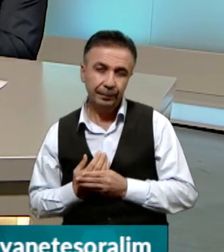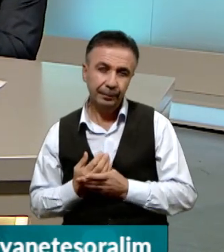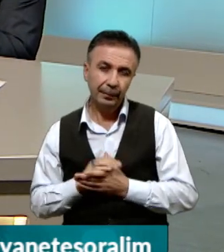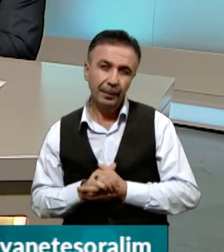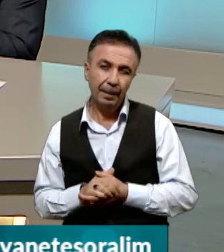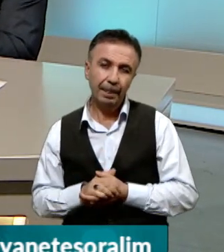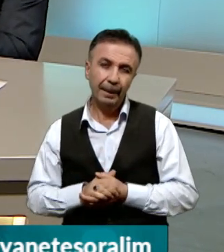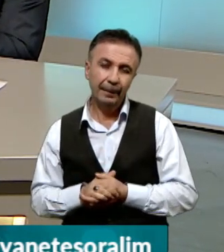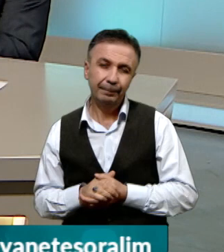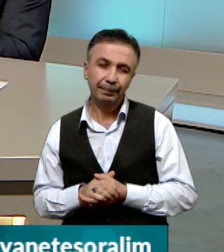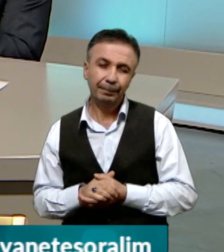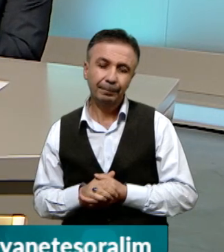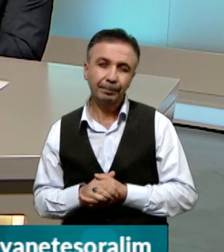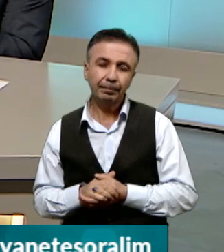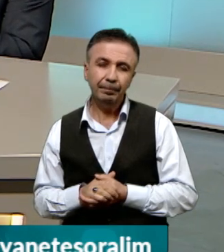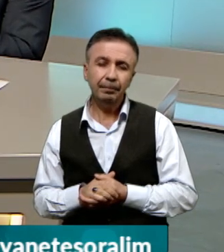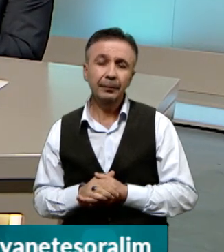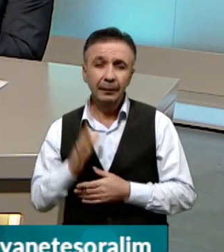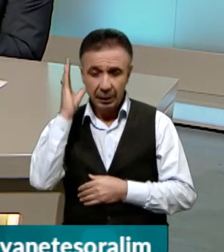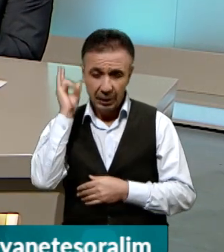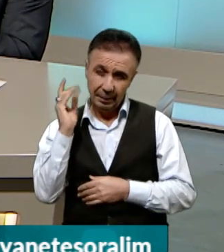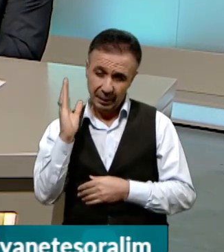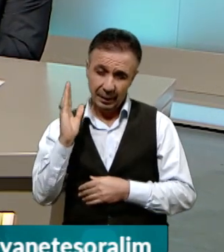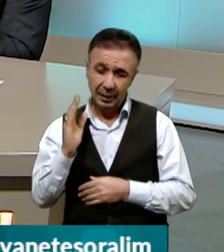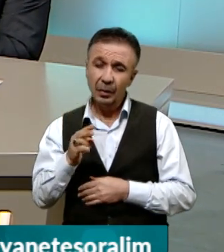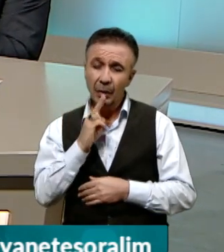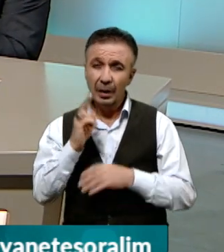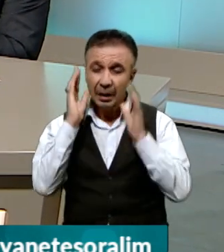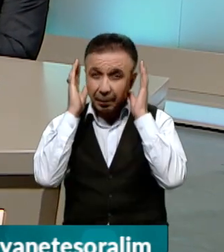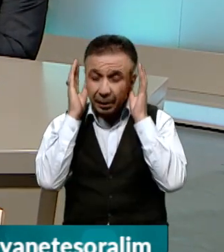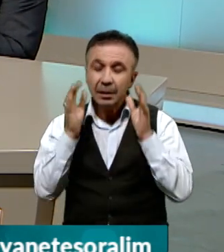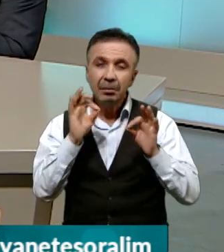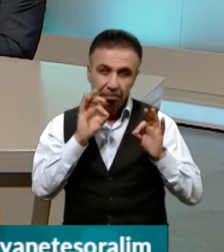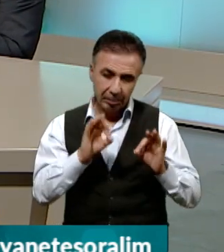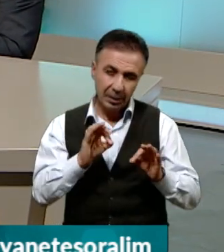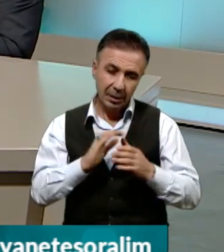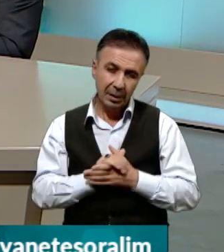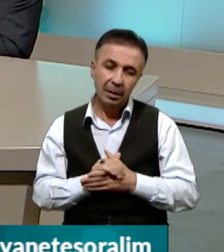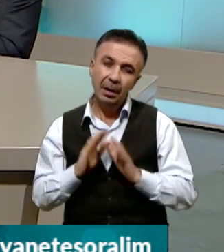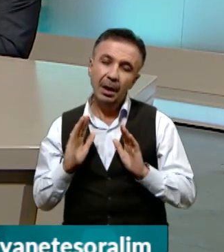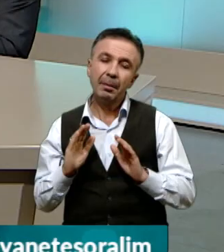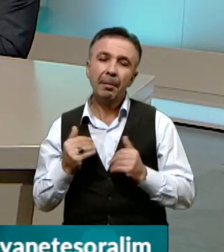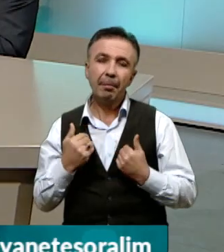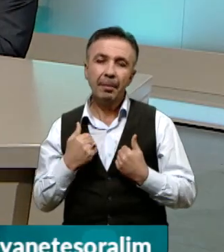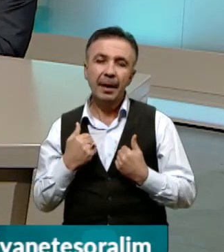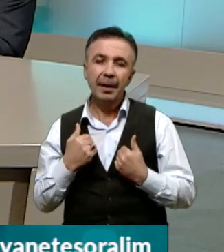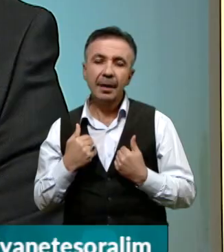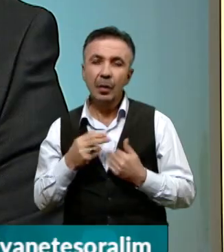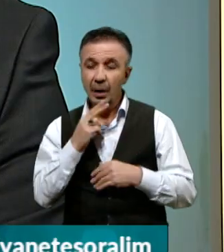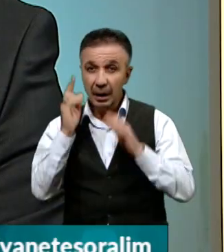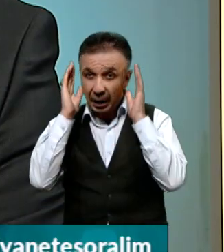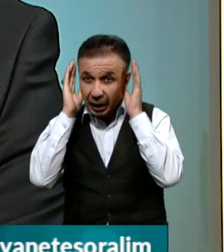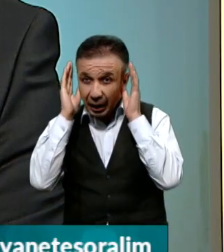mı kılacağız demiş. Yani camiye gittik, öğle namazına başladık. Ama ben başladıktan sonra